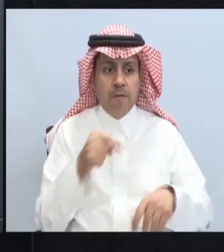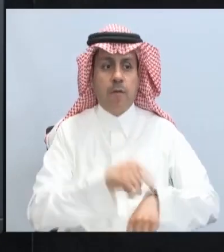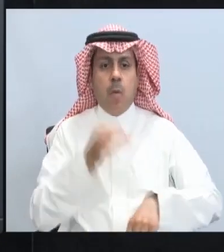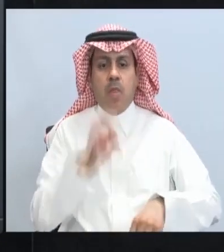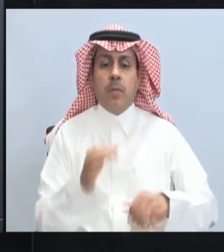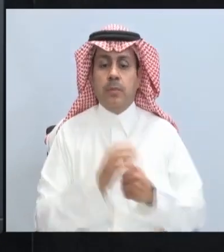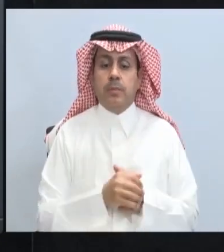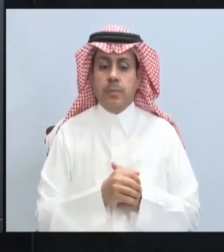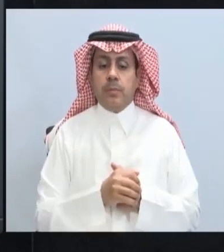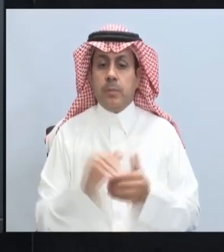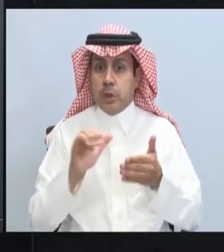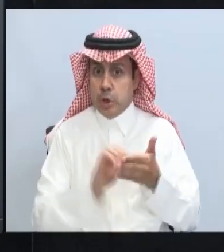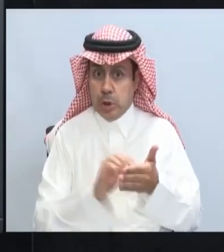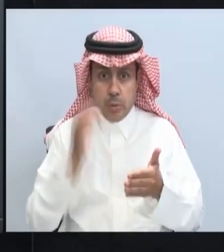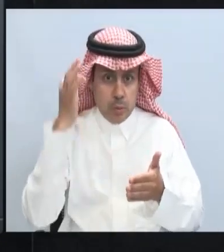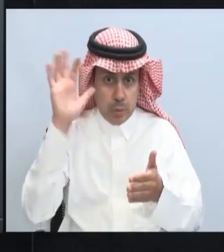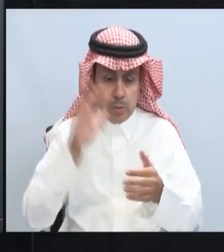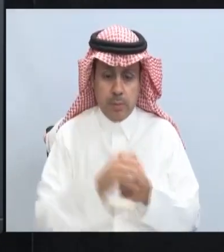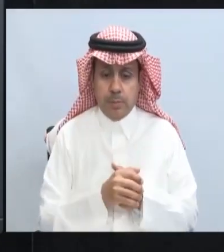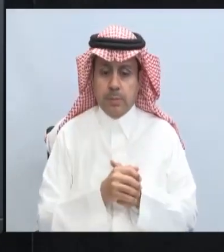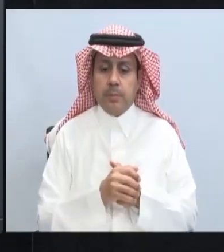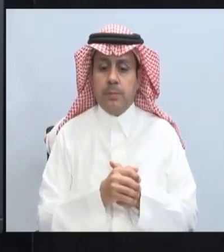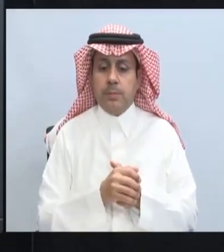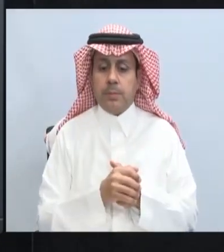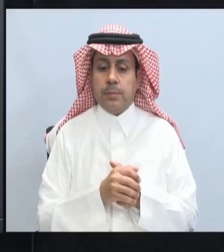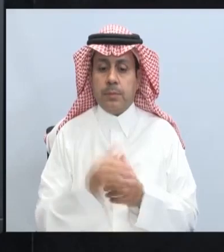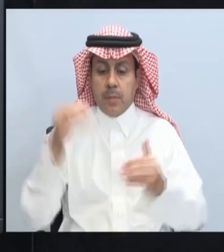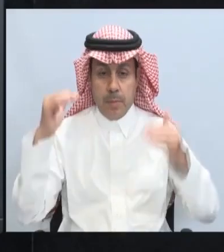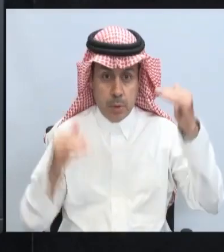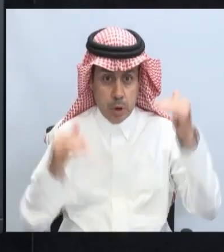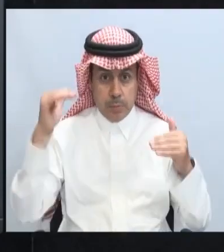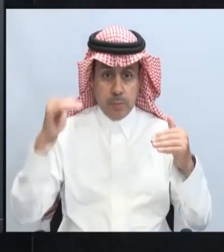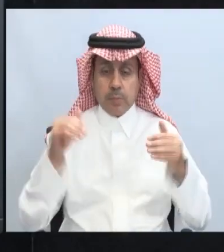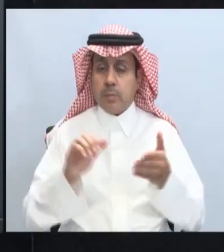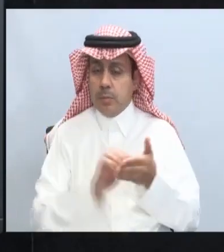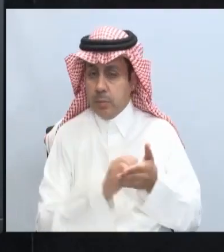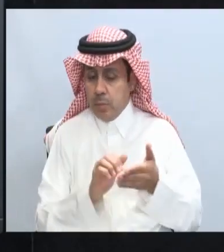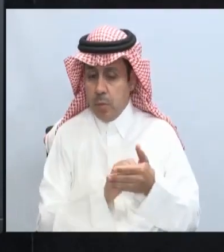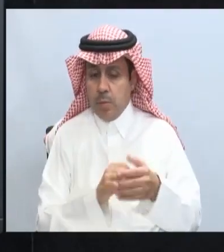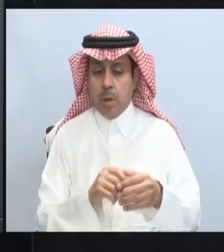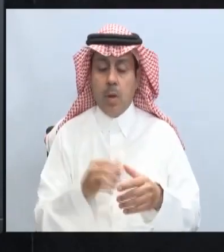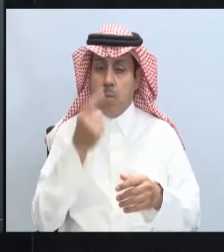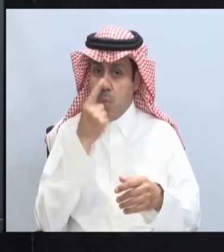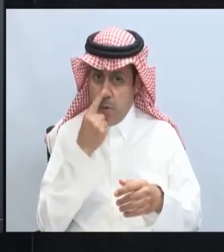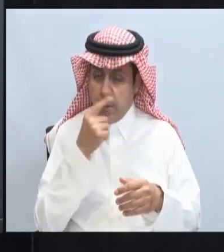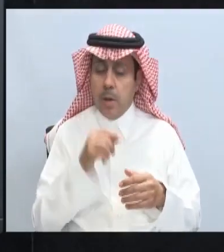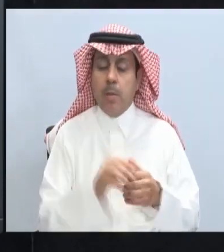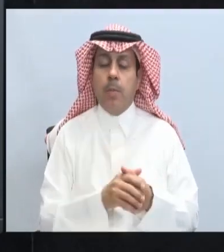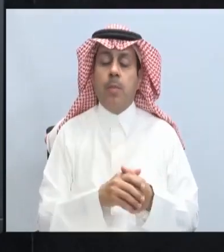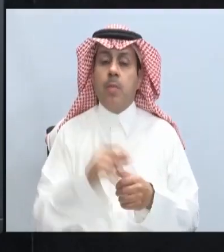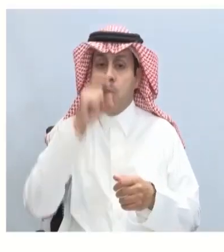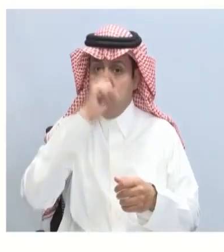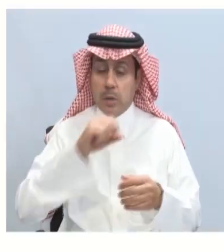هذا شرط جائز ناتي الى هذا السؤال قارن بين الشروط الموافقه لمقتضى